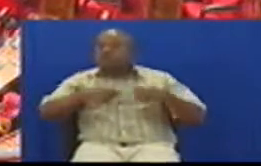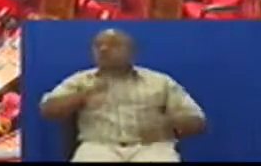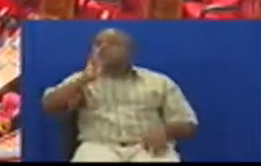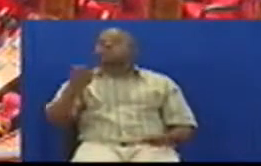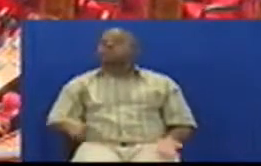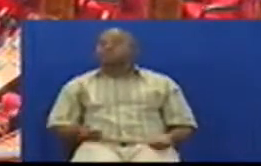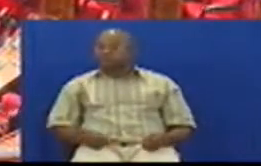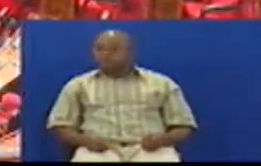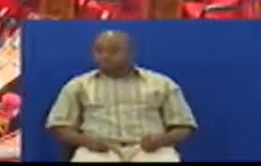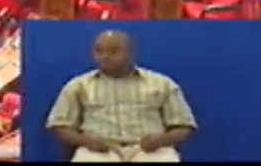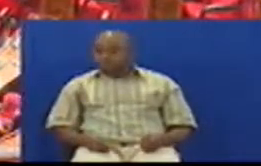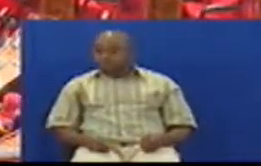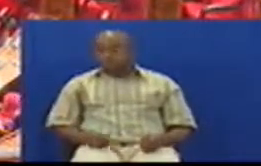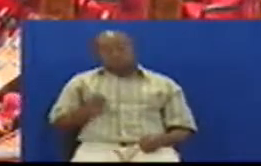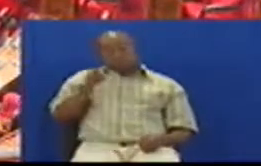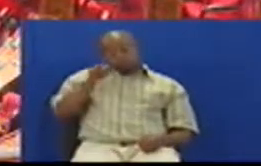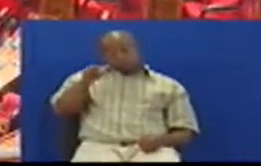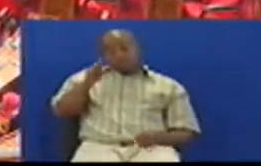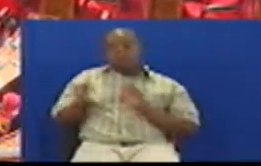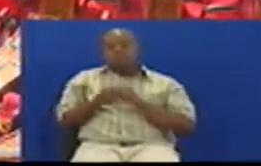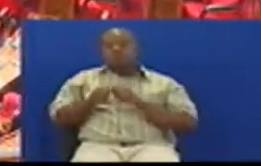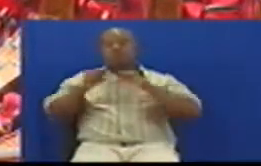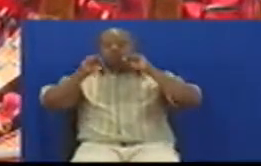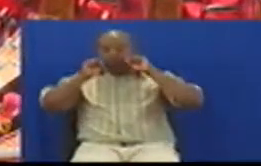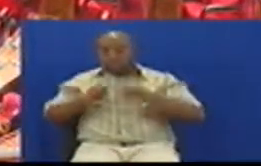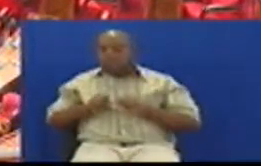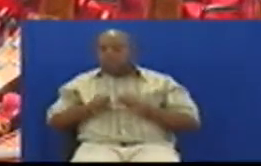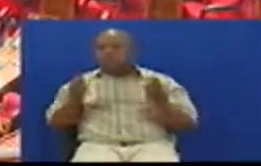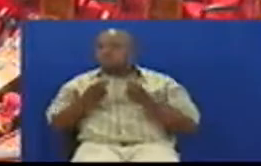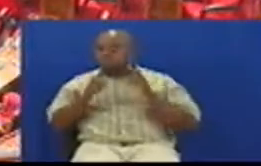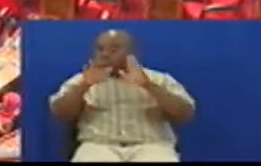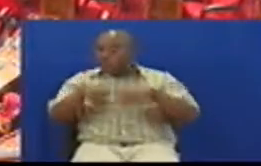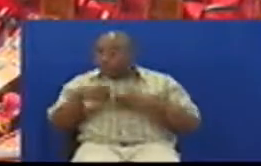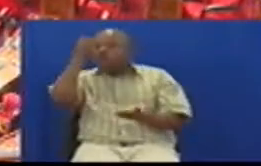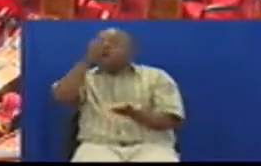Mheshimiwa Spika, haya mambo ni lazima kama bunge tuamue.